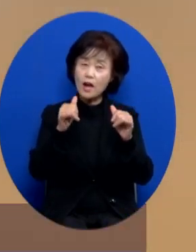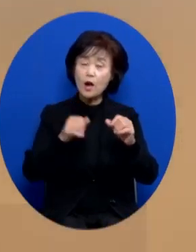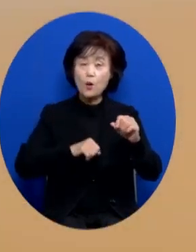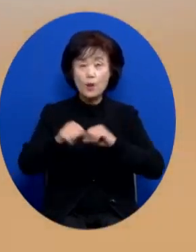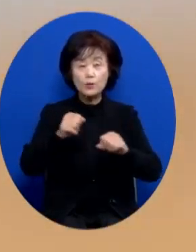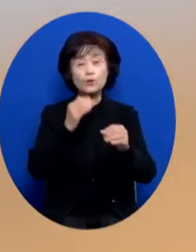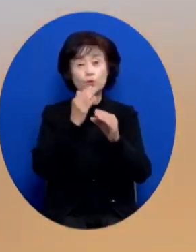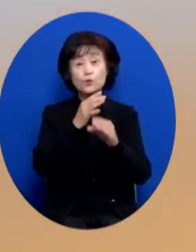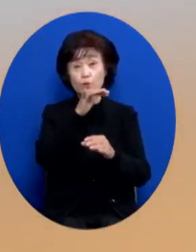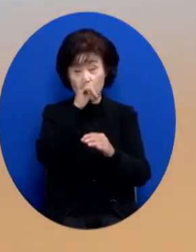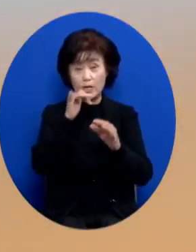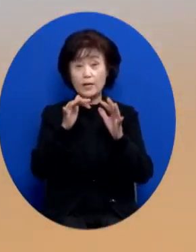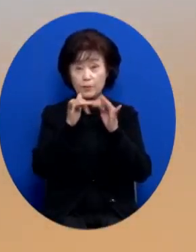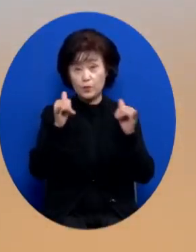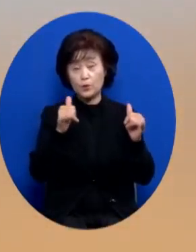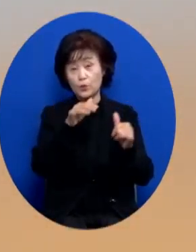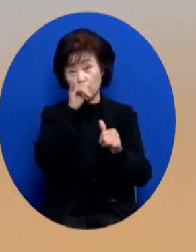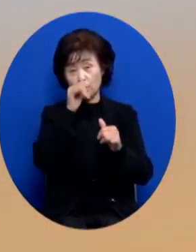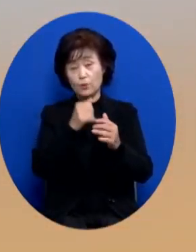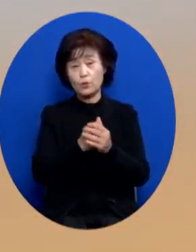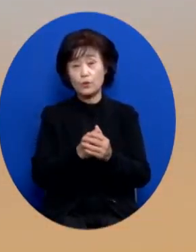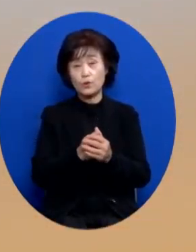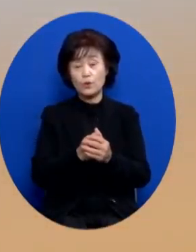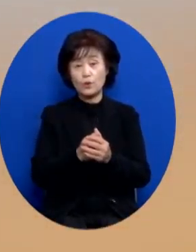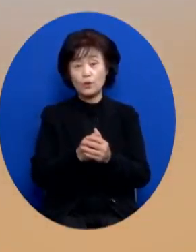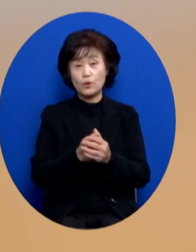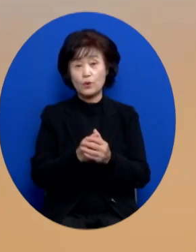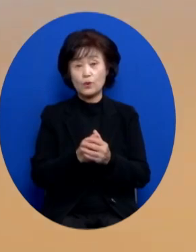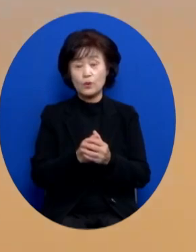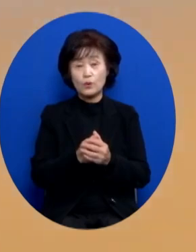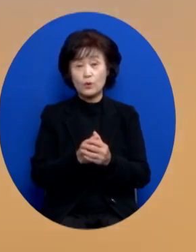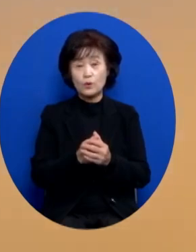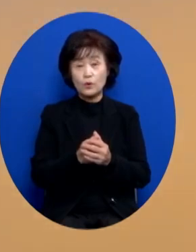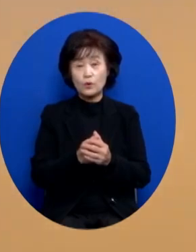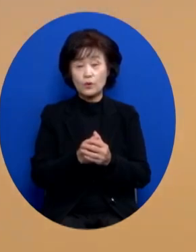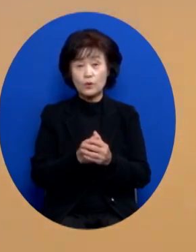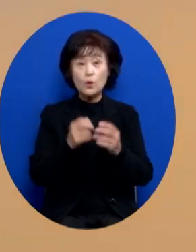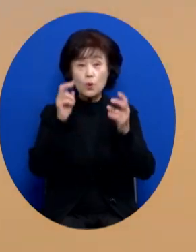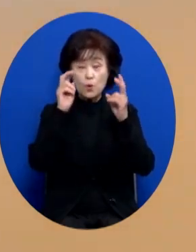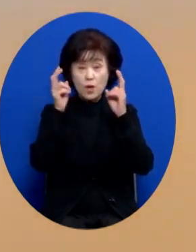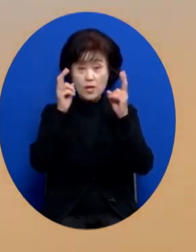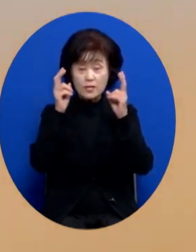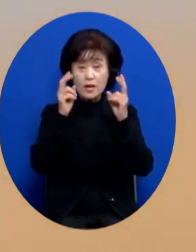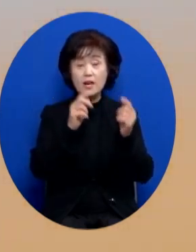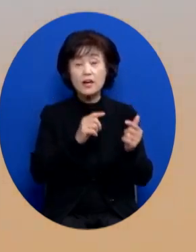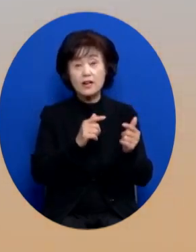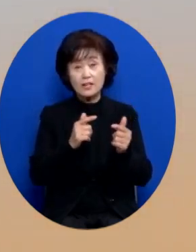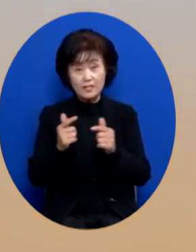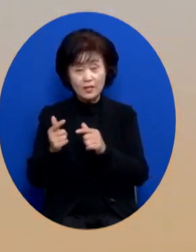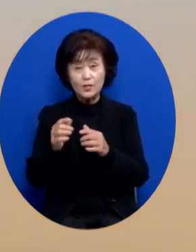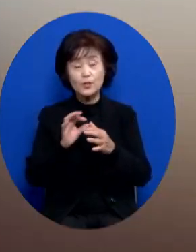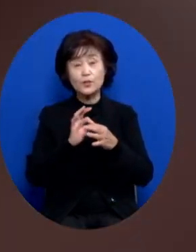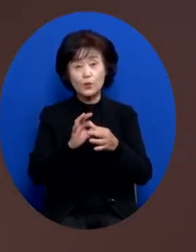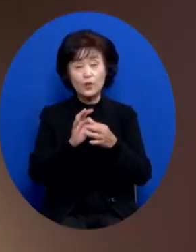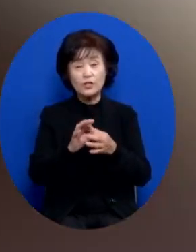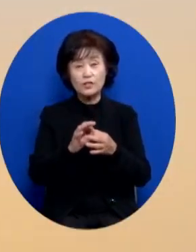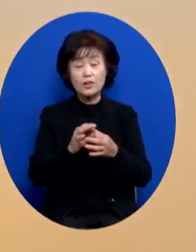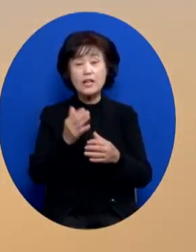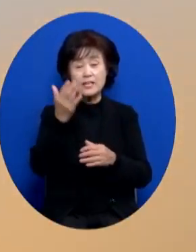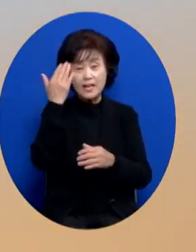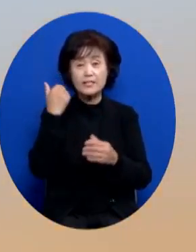여행사하고 또그 현지에 있는 그 회사들 쪽에서 기존의 루트에